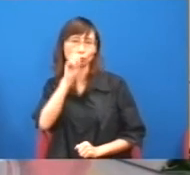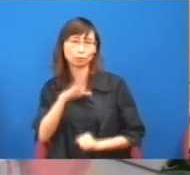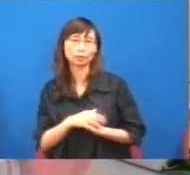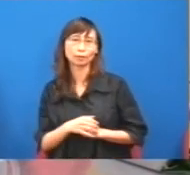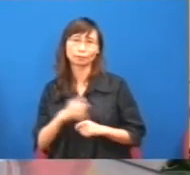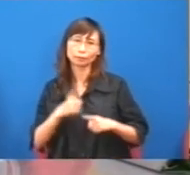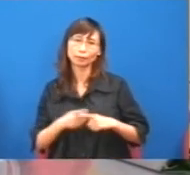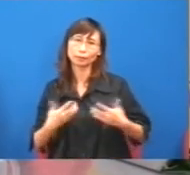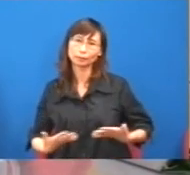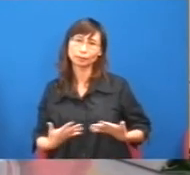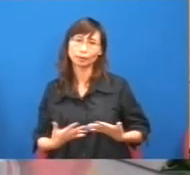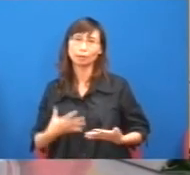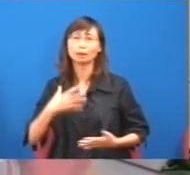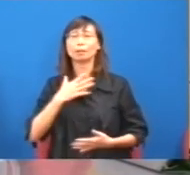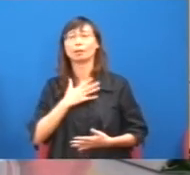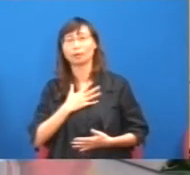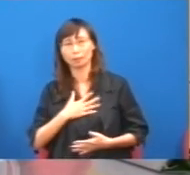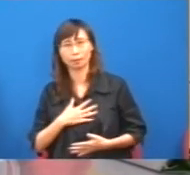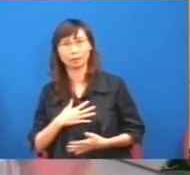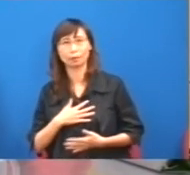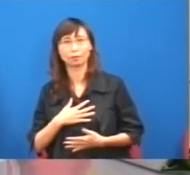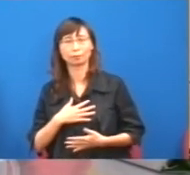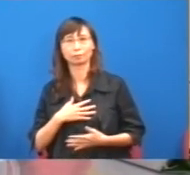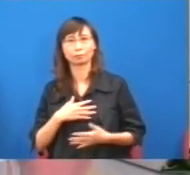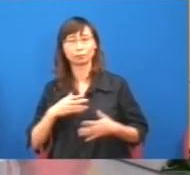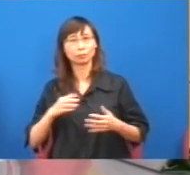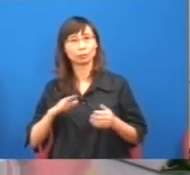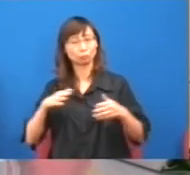是